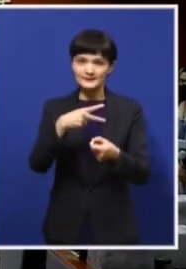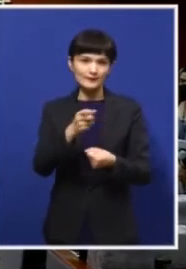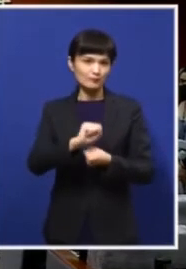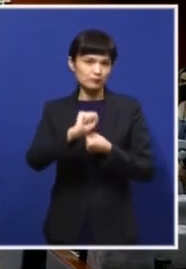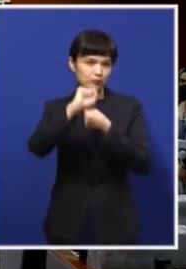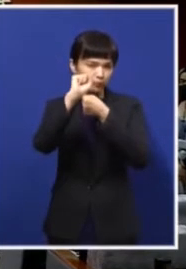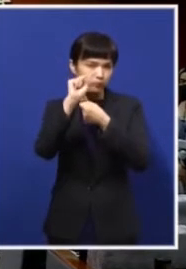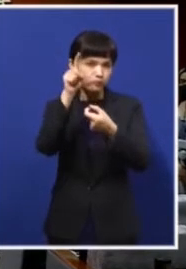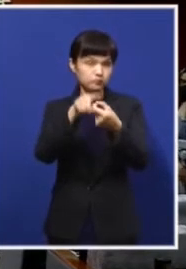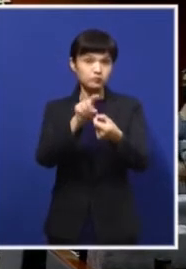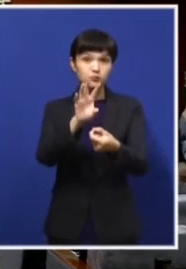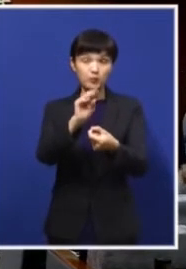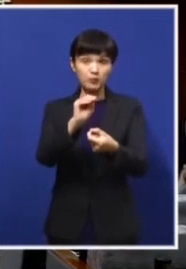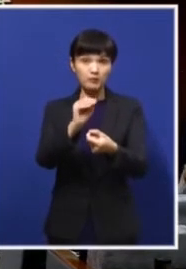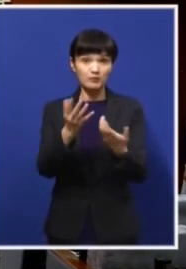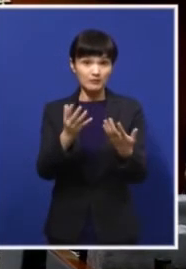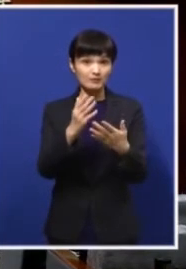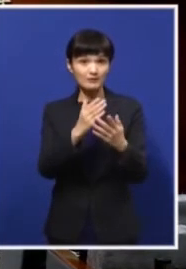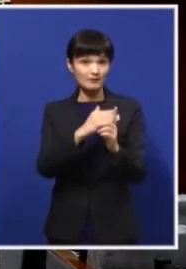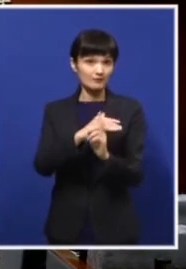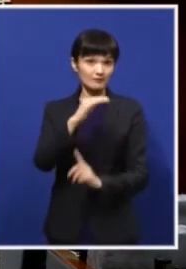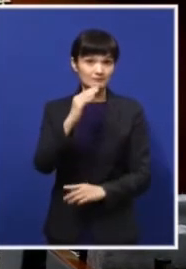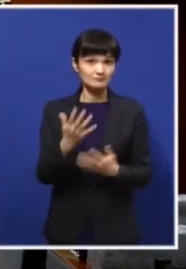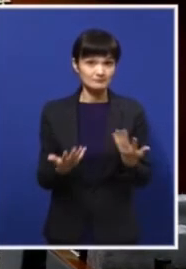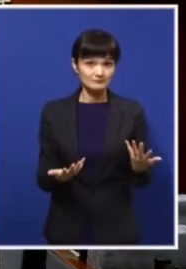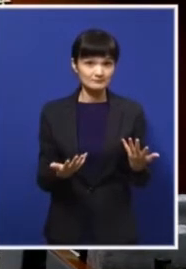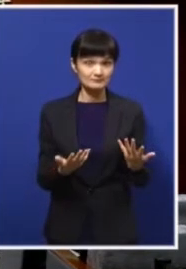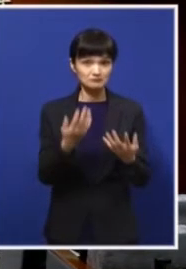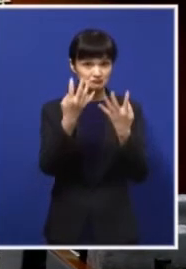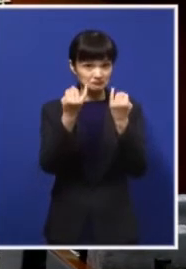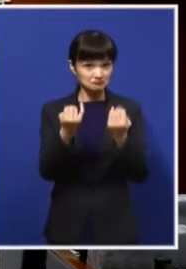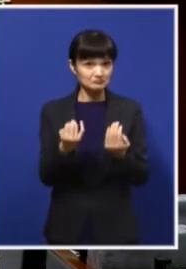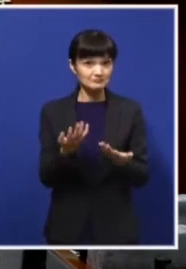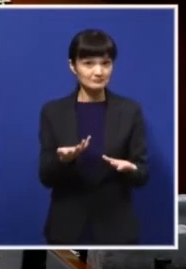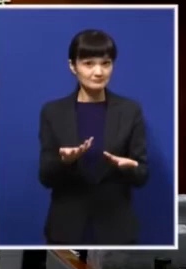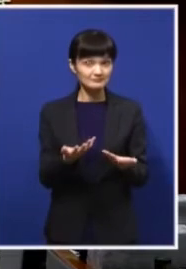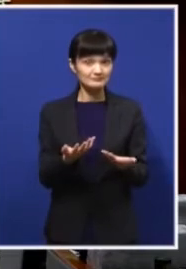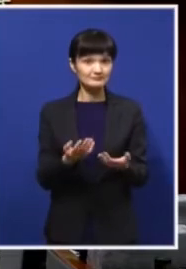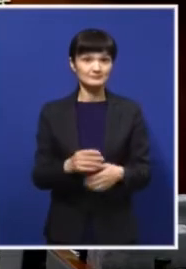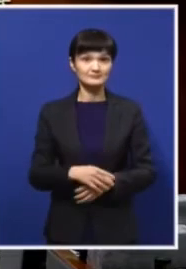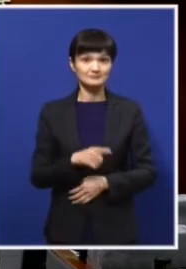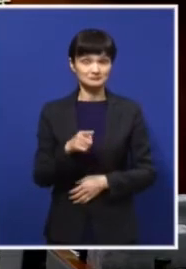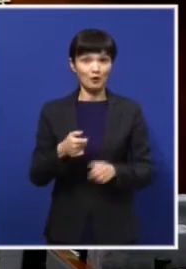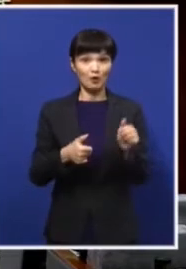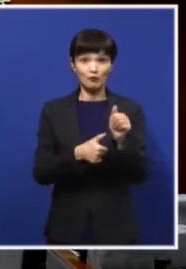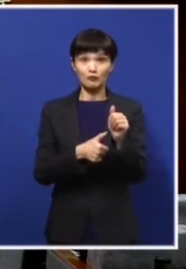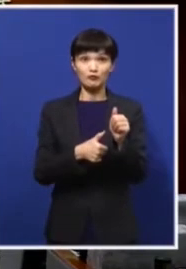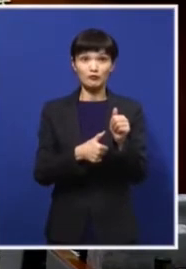说，就是说我只是想询问这个目标有没有一个数字这样子？ 副主委，你会觉得压力很大吗？